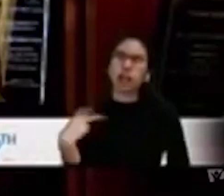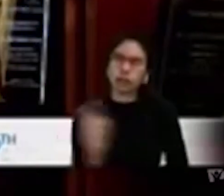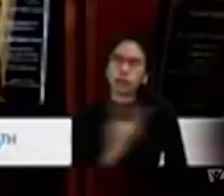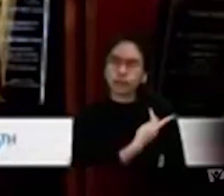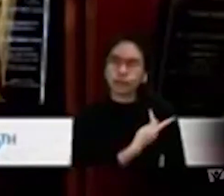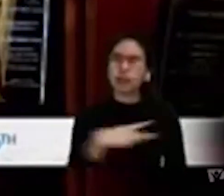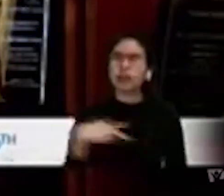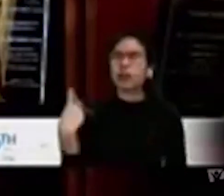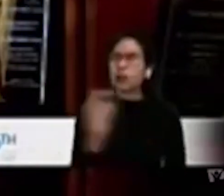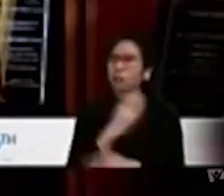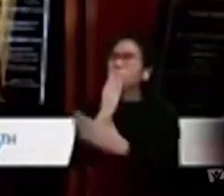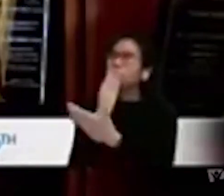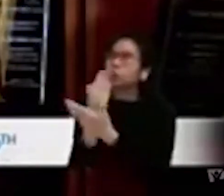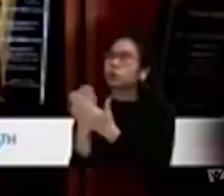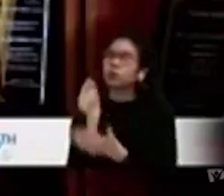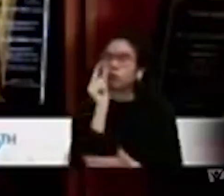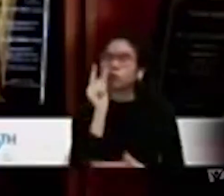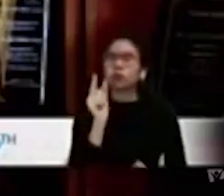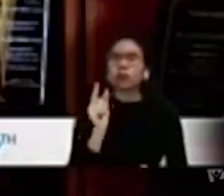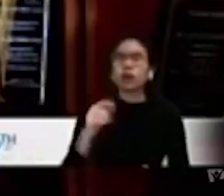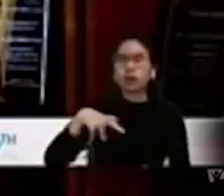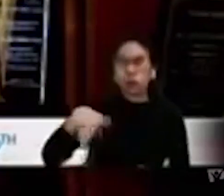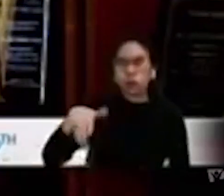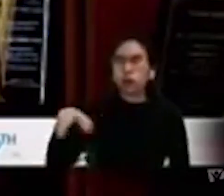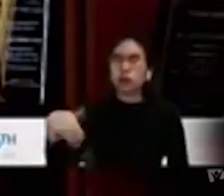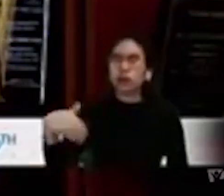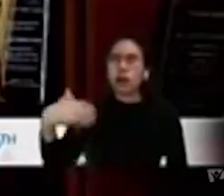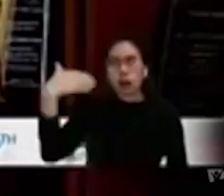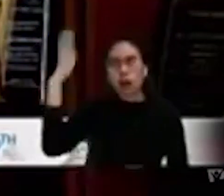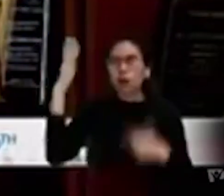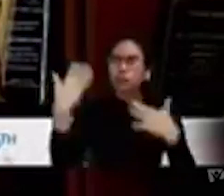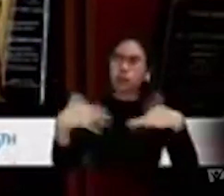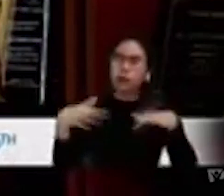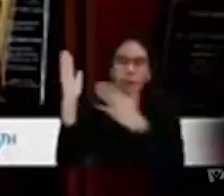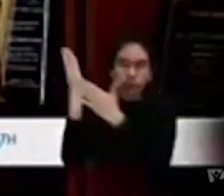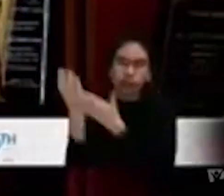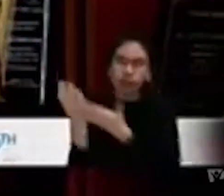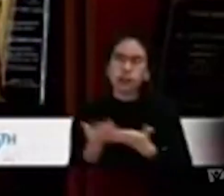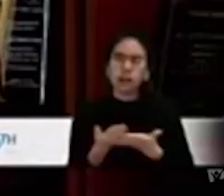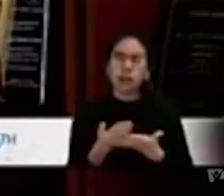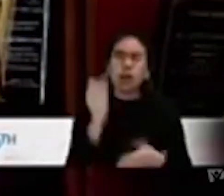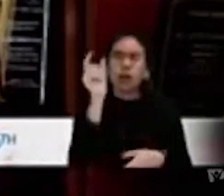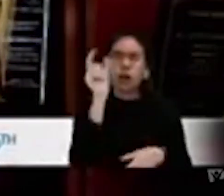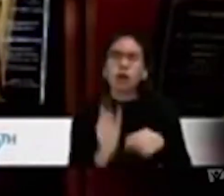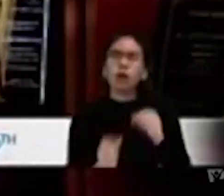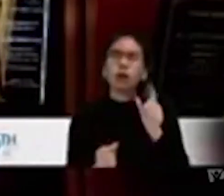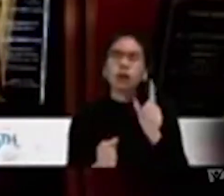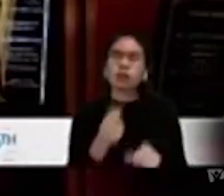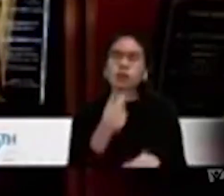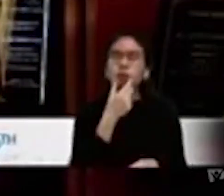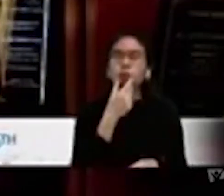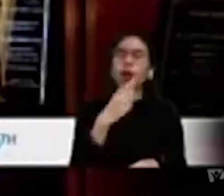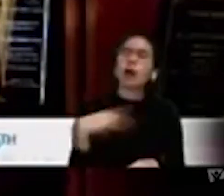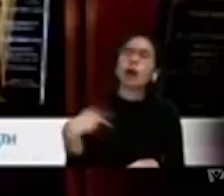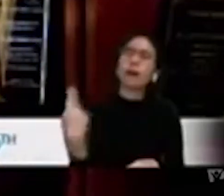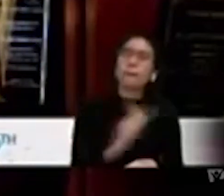telah berikan kepada kami. Orang tua kami, anak-anak kami yang sudah mendukung kami melayani di